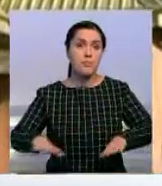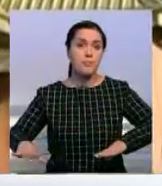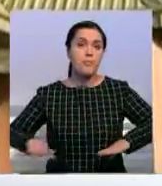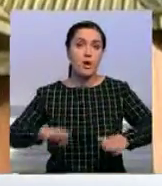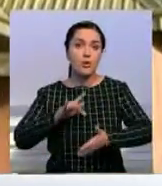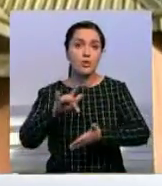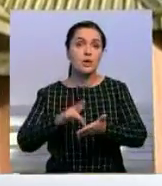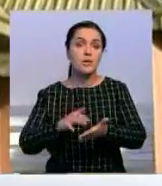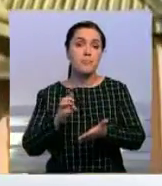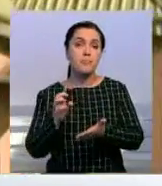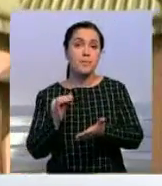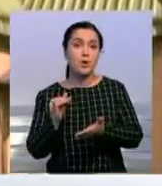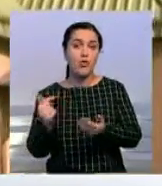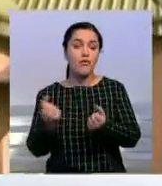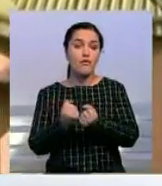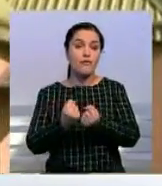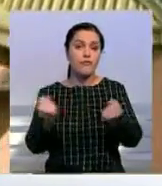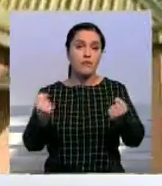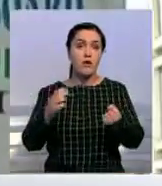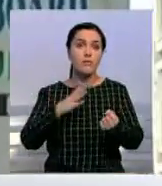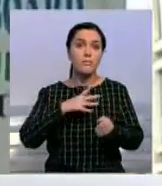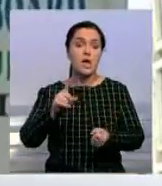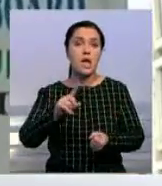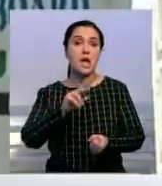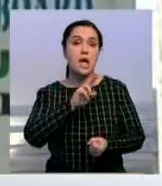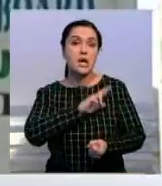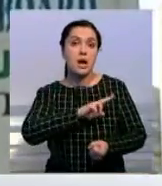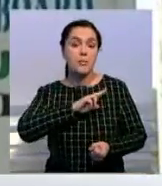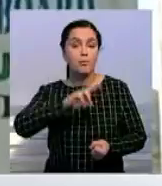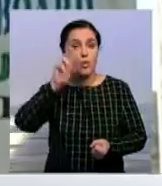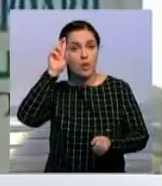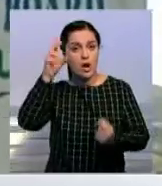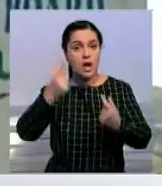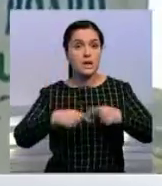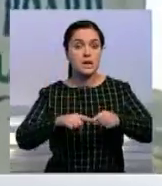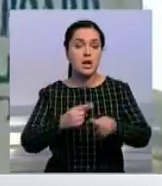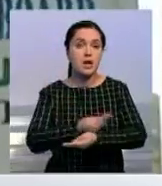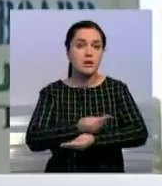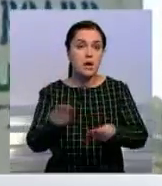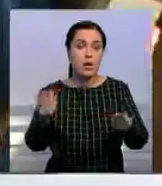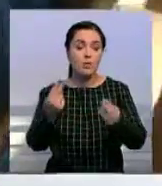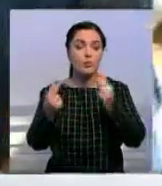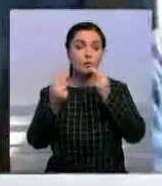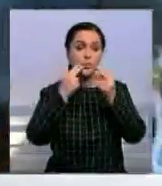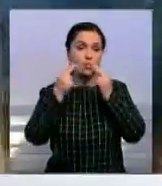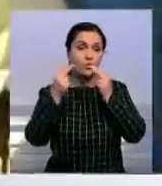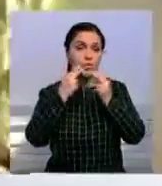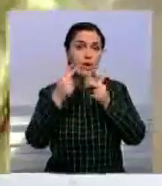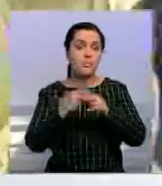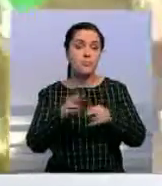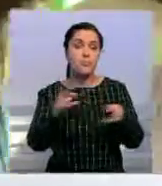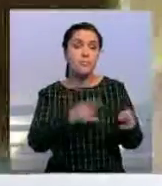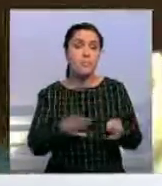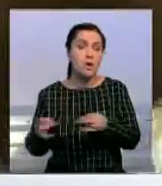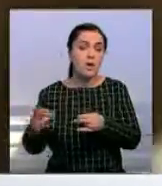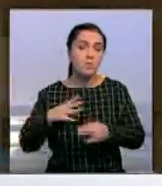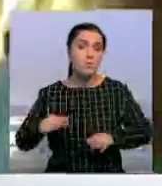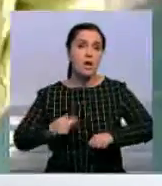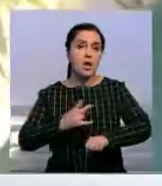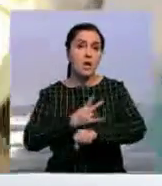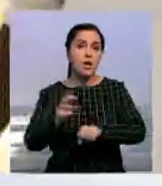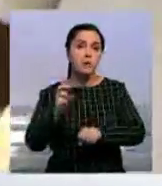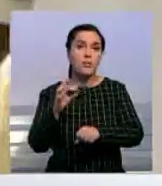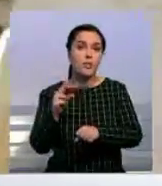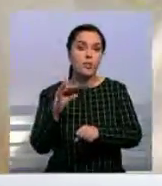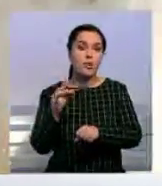городе Биу. Взрывы прогремели в момент, когда сотрудники гуманитарной организации раздавали продукты людям, пострадавшим от действий боевиков Боко